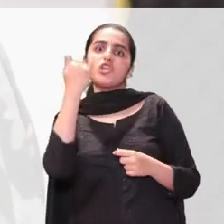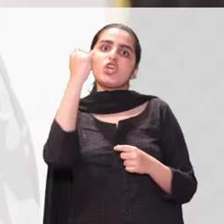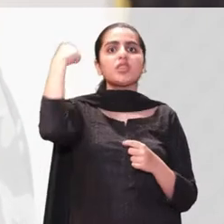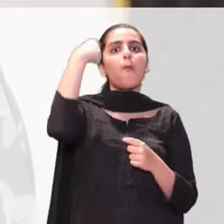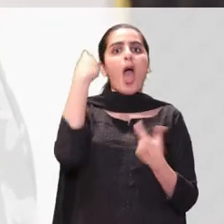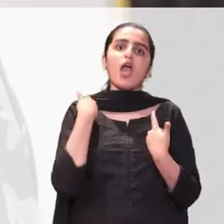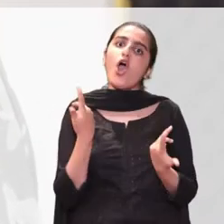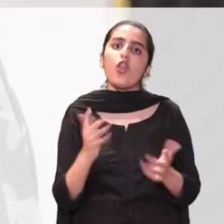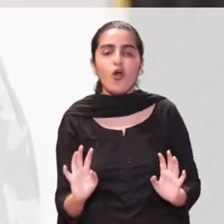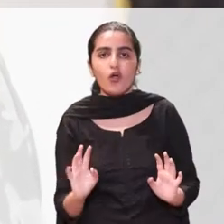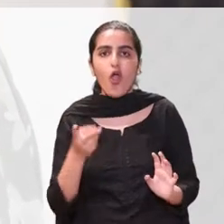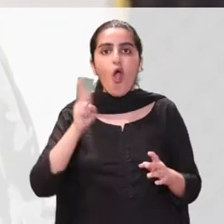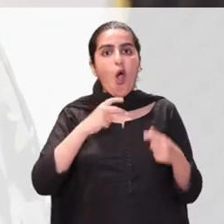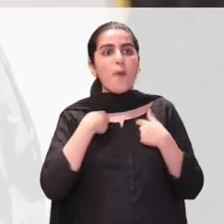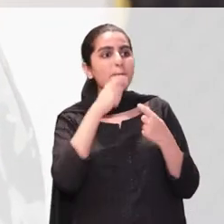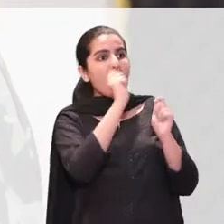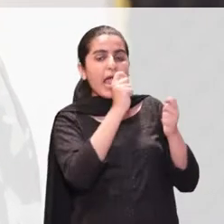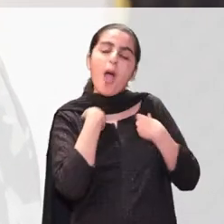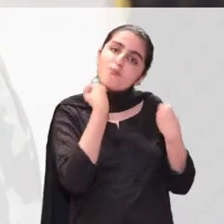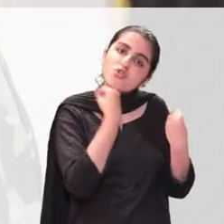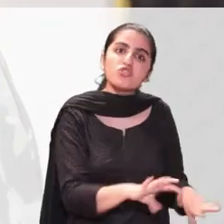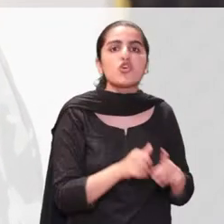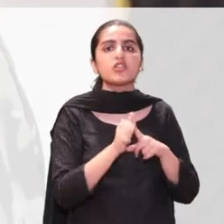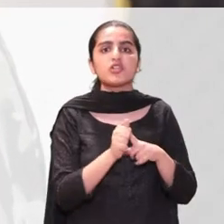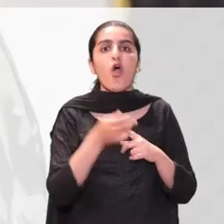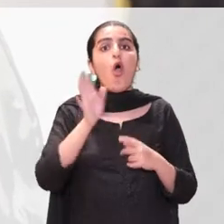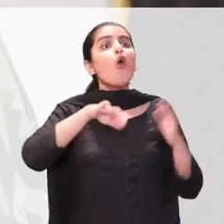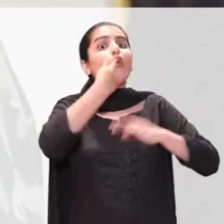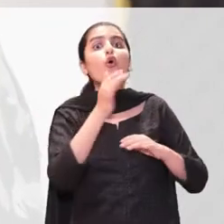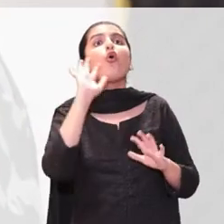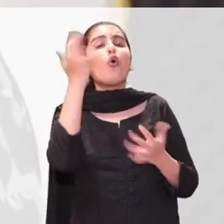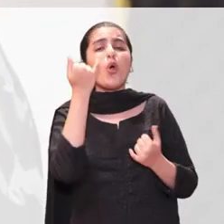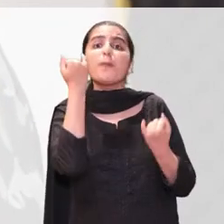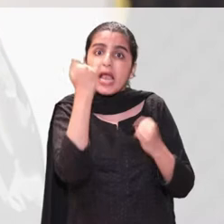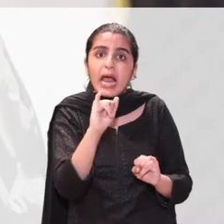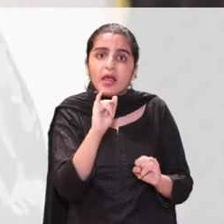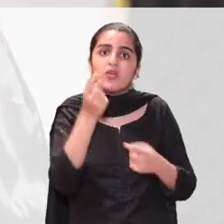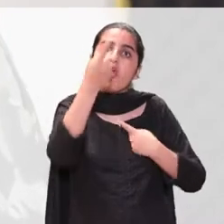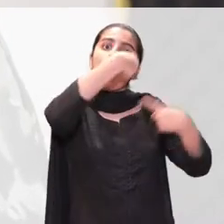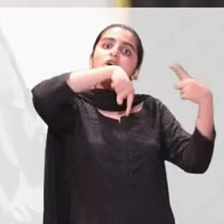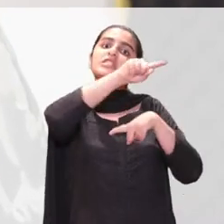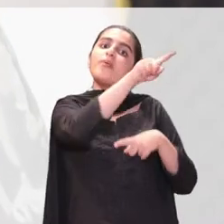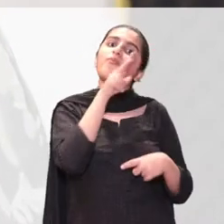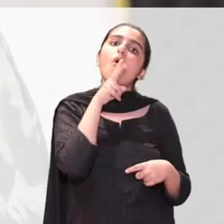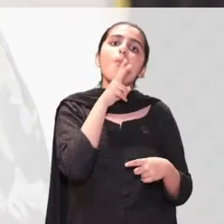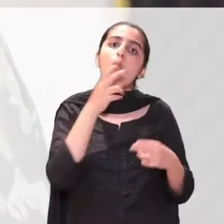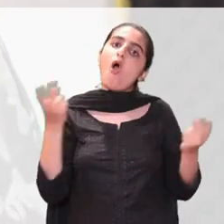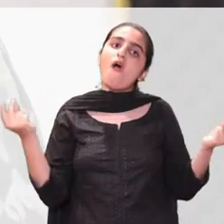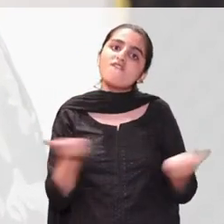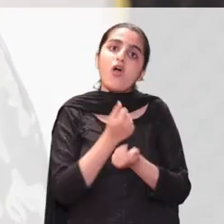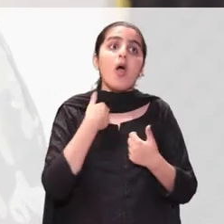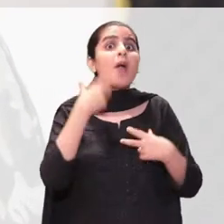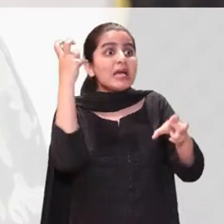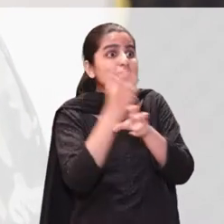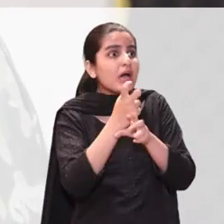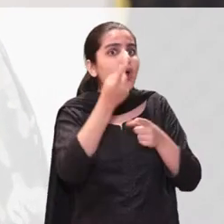की जीना दूंगी कि मैं शायद पागल हो गई हूं अब मुझे छोड़ देना चाहिए और फिर अगर कोई मुझसे ब्लेंडर होगा ना तो सब्सक्राइब मोरी मैया मैं